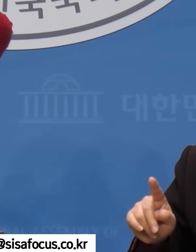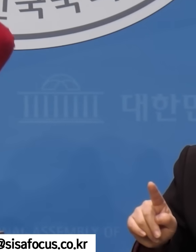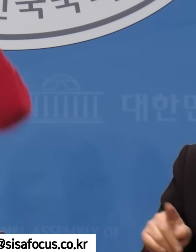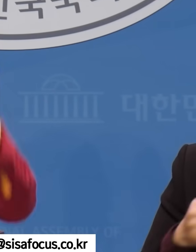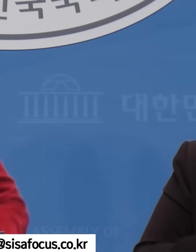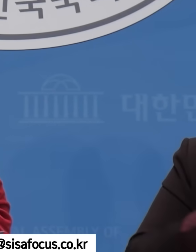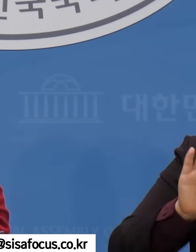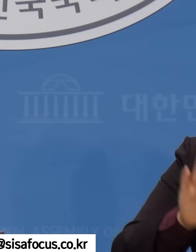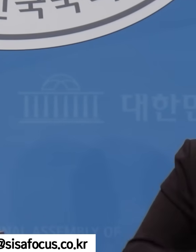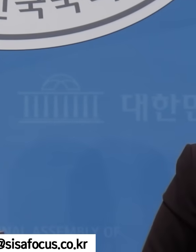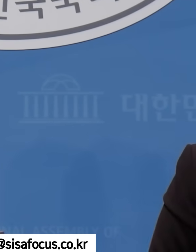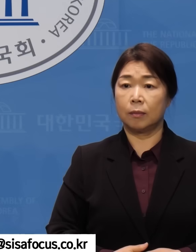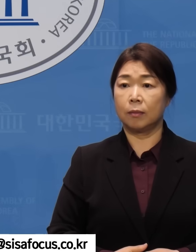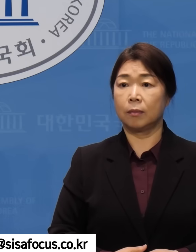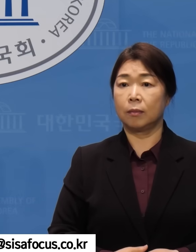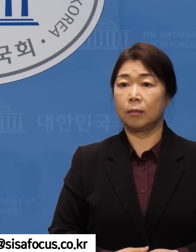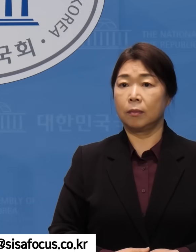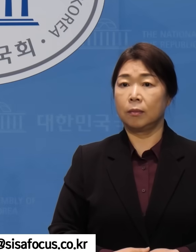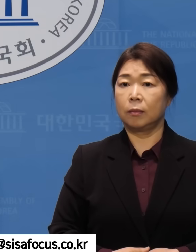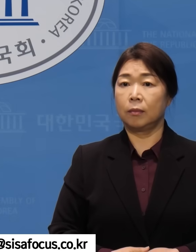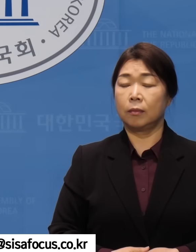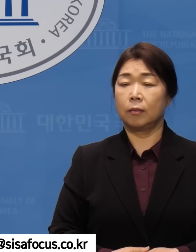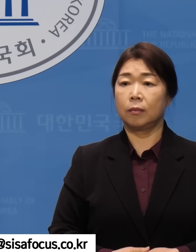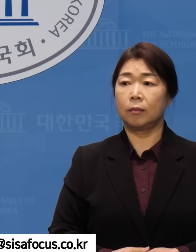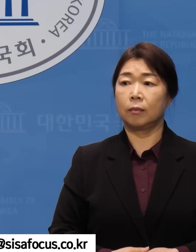안 하겠습니다.